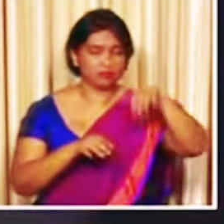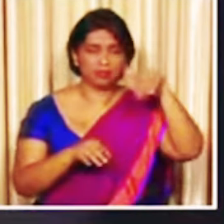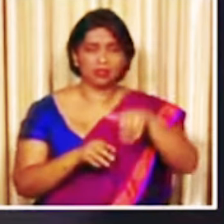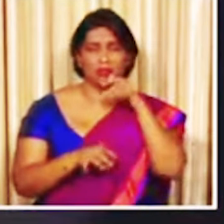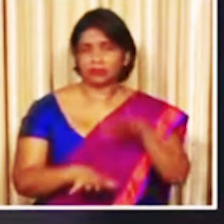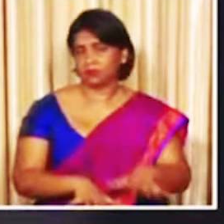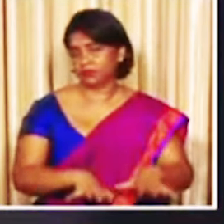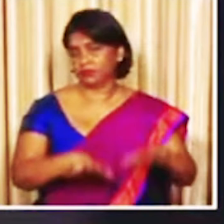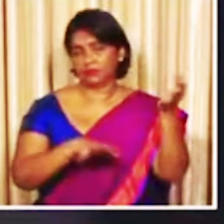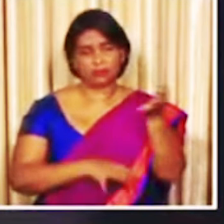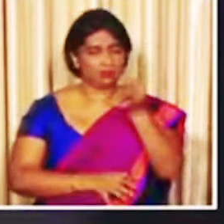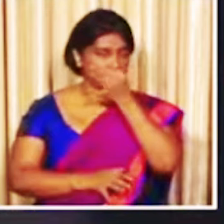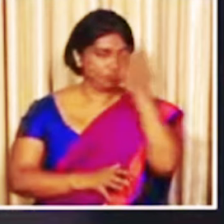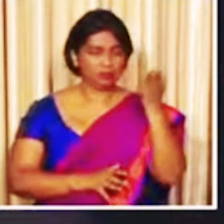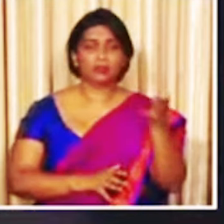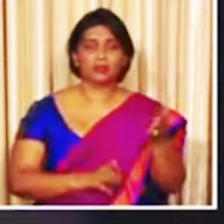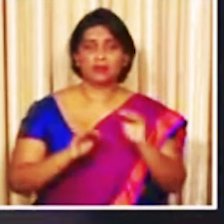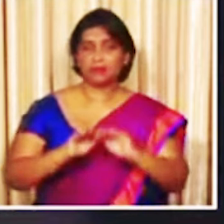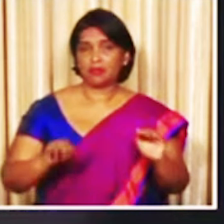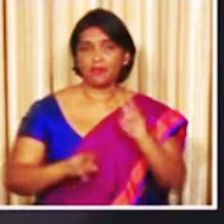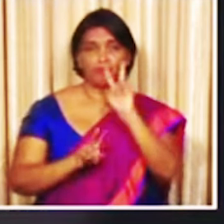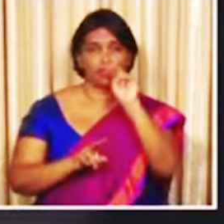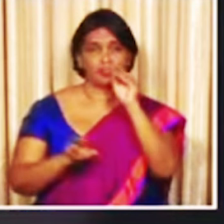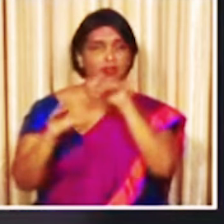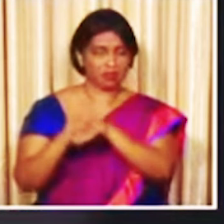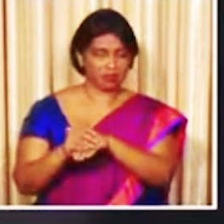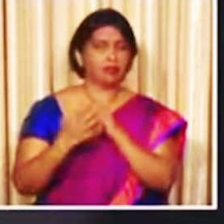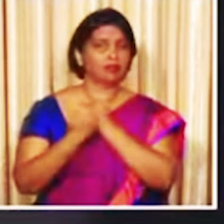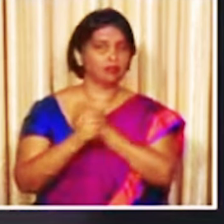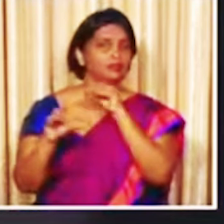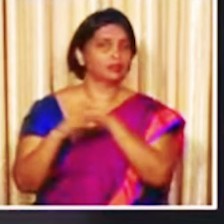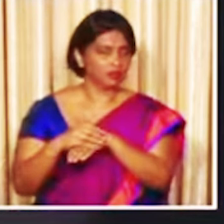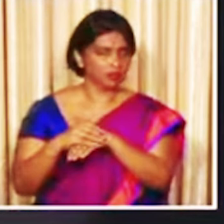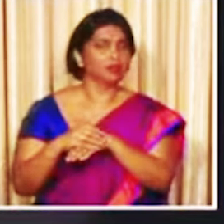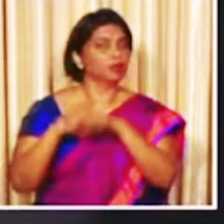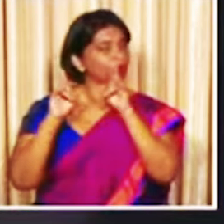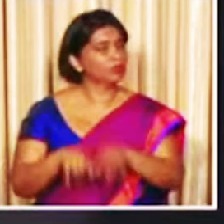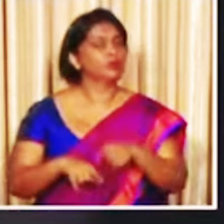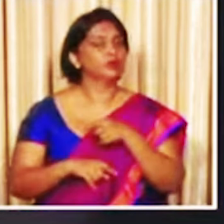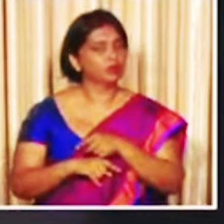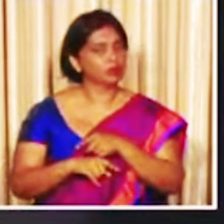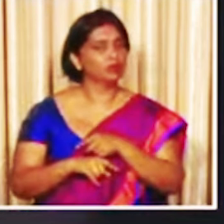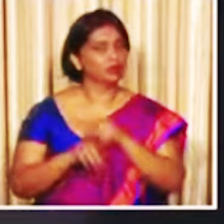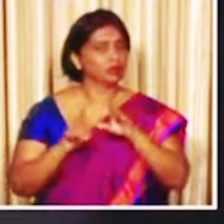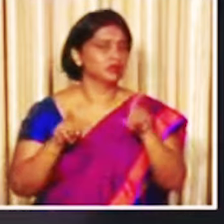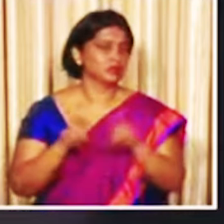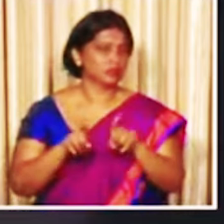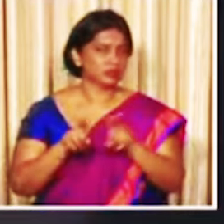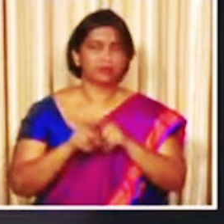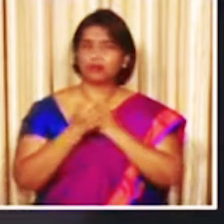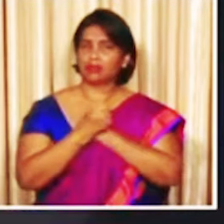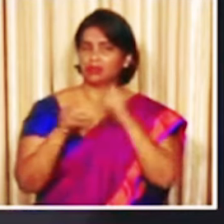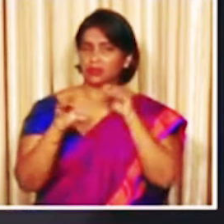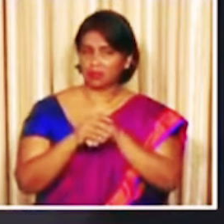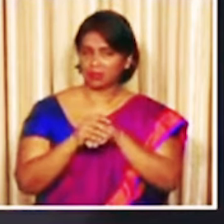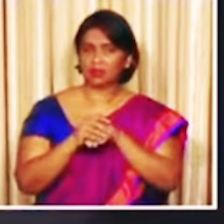උතුරලා ගිහිල්ලා ගඳ ඉන්න බෑ. පුංචි දරුවෝ 22ක් ඇතුලේ ඉන්න බන්ධනාගාරයේ ඇතුලේ. ඒ නිසා ඒ වගේම තමයි මේ බන්ධනාගාරයට මම